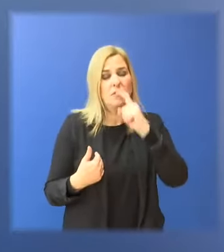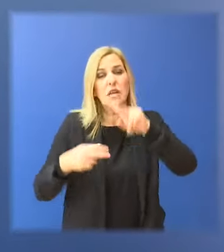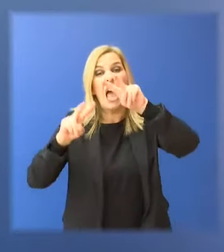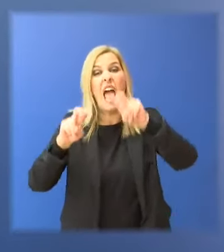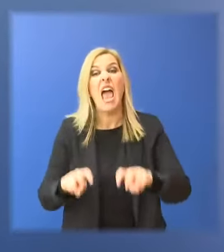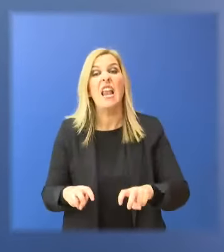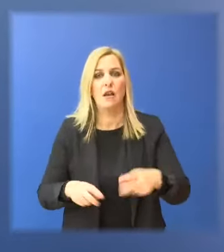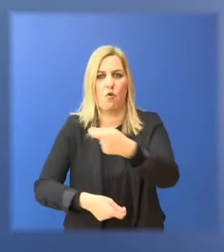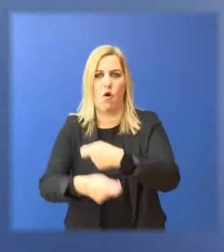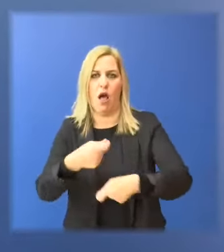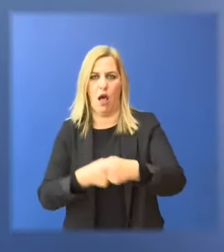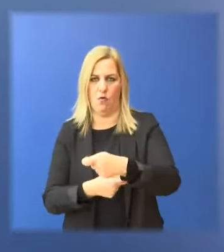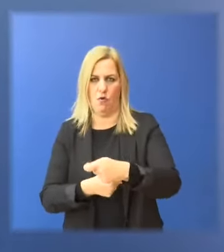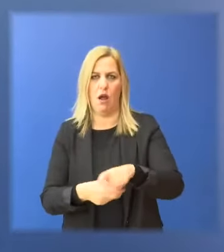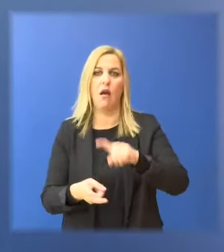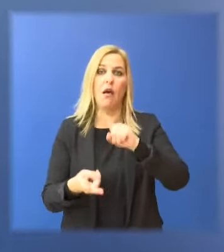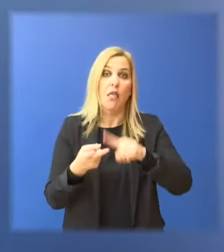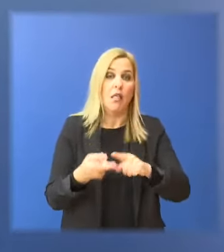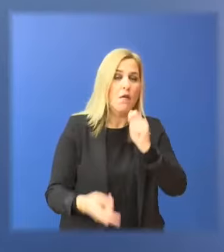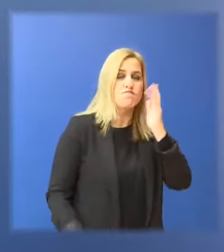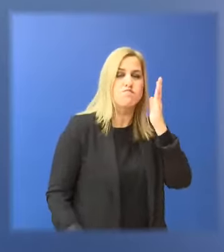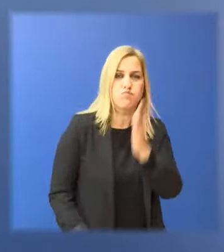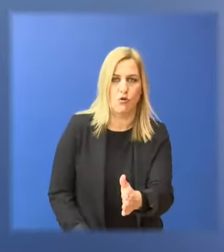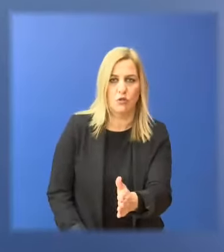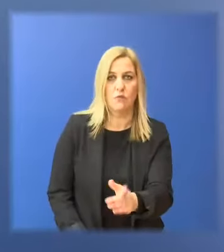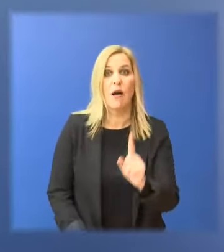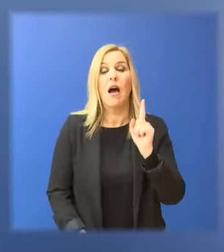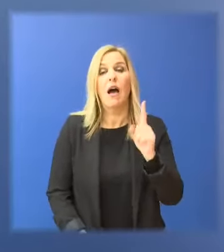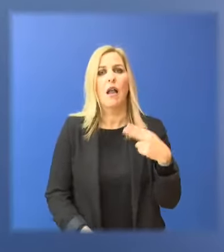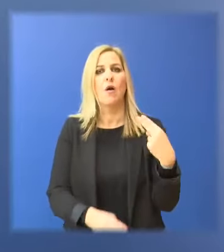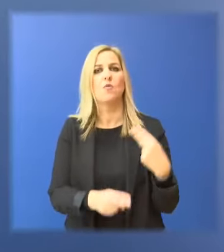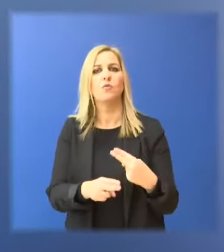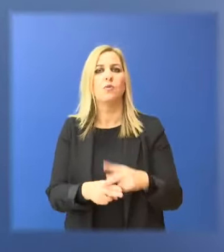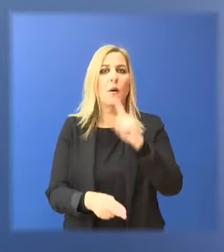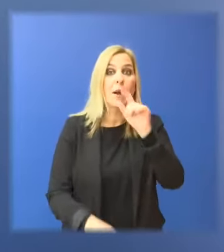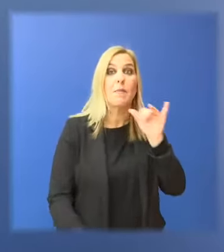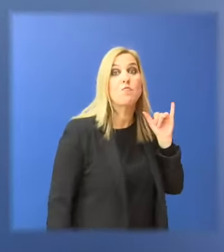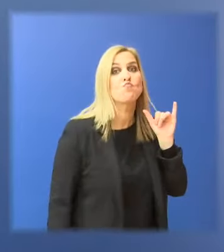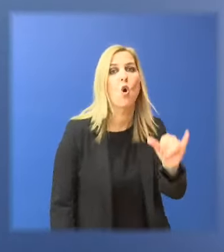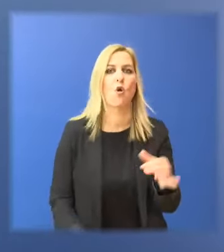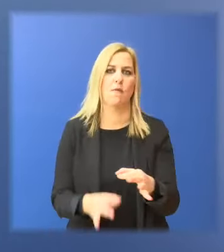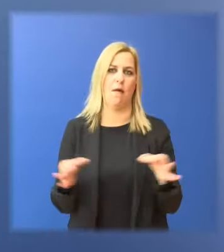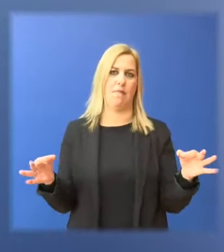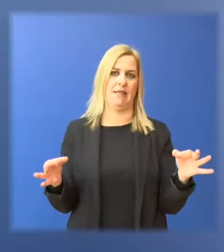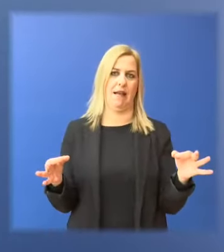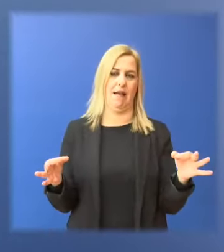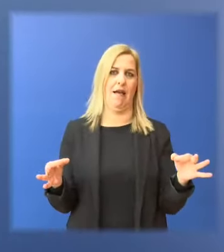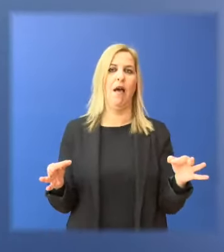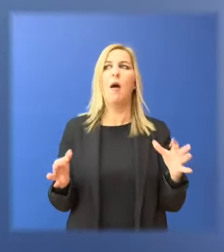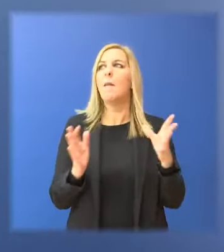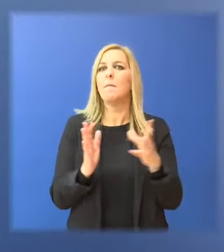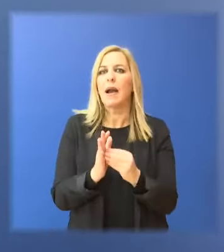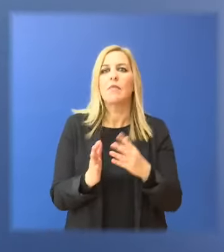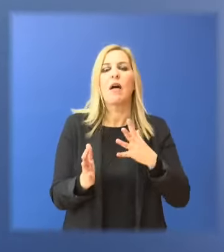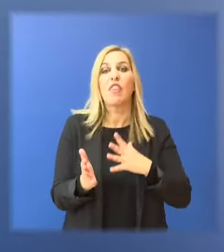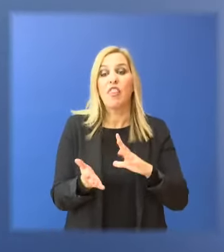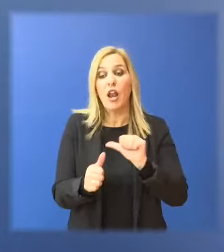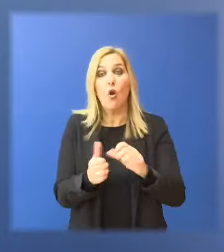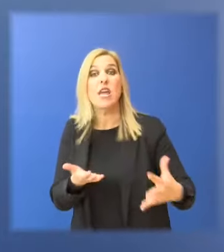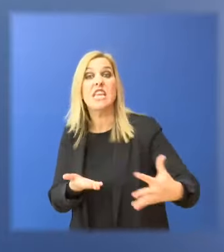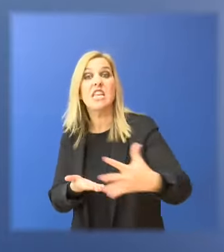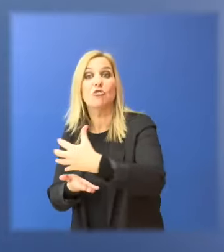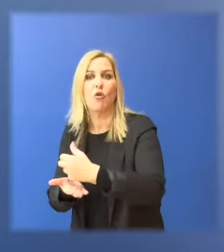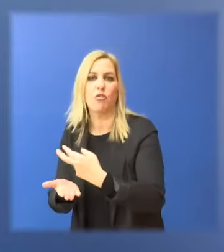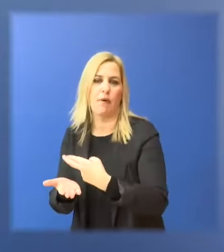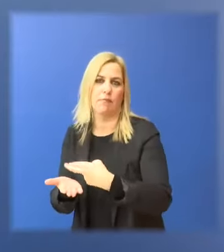Αλλά το πιο σημαντικό είναι ο πρώτος πυλώνας αντιμετώπισης της ακρίβειας, που είναι τα μόνιμα μέτρα. Δηλαδή η σταδιακή αύξηση του εισοδήματος στους συνόλου των